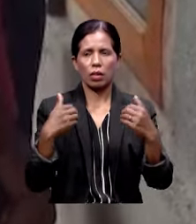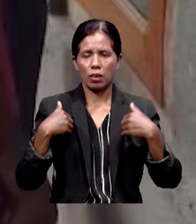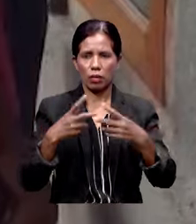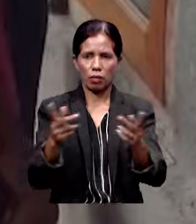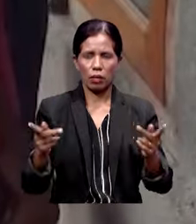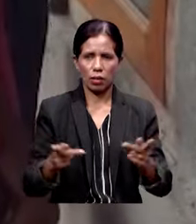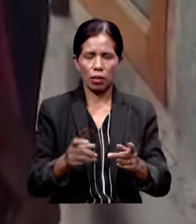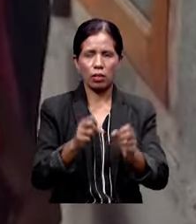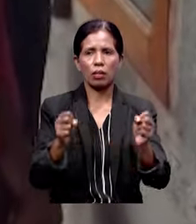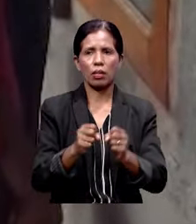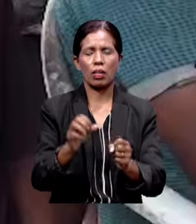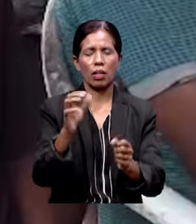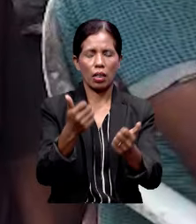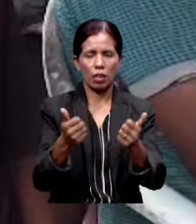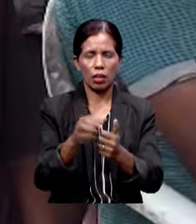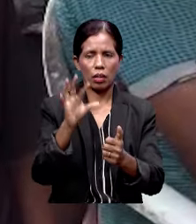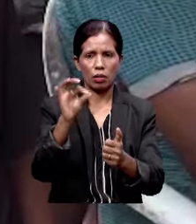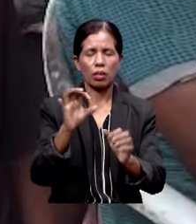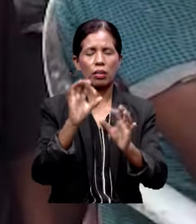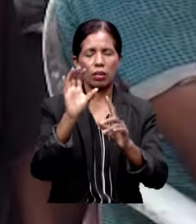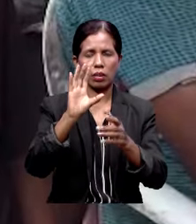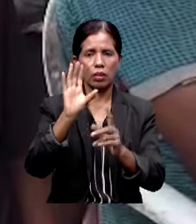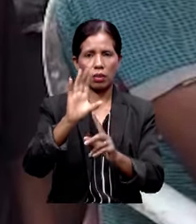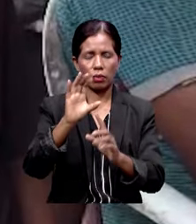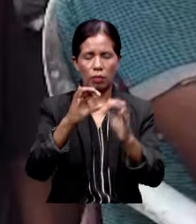Suku Garibai iha aldea walu no total se fi familia rihun